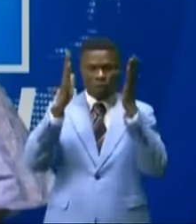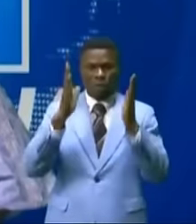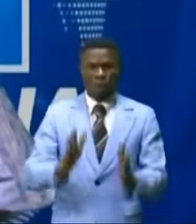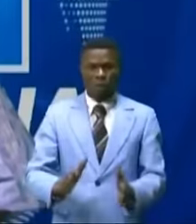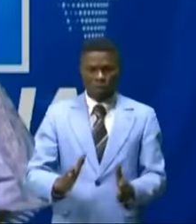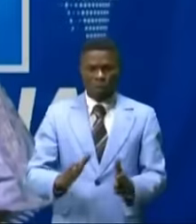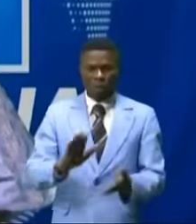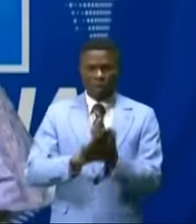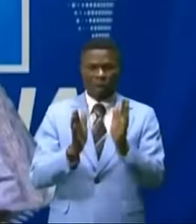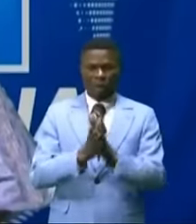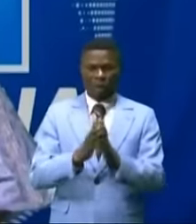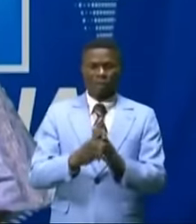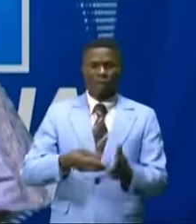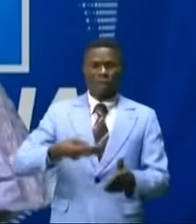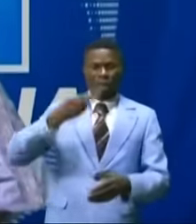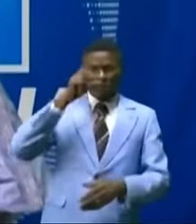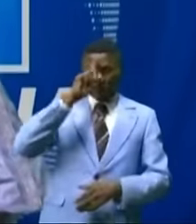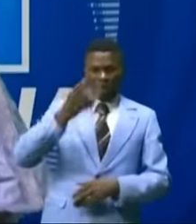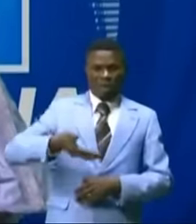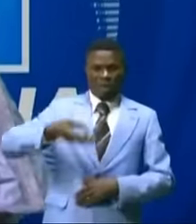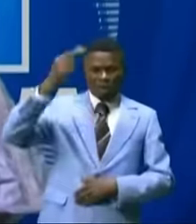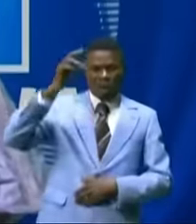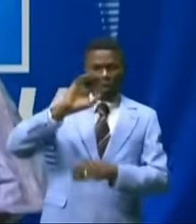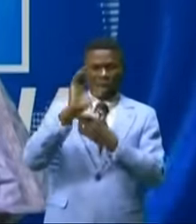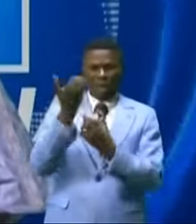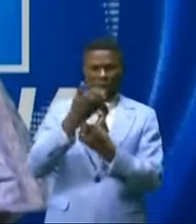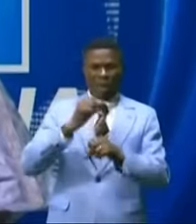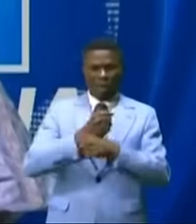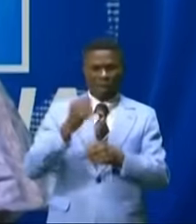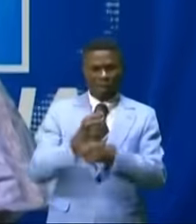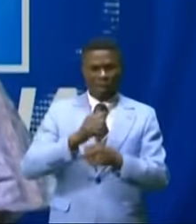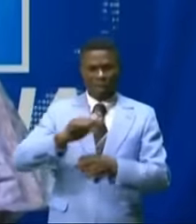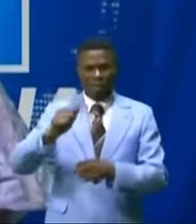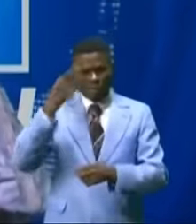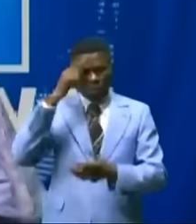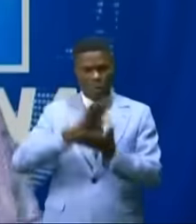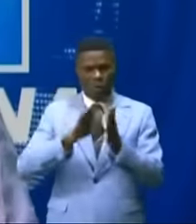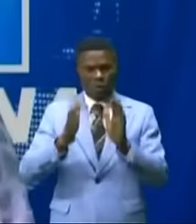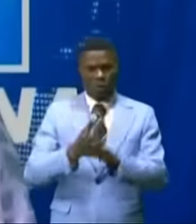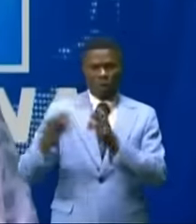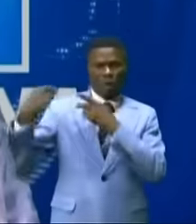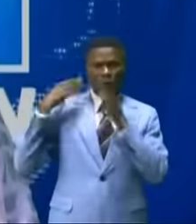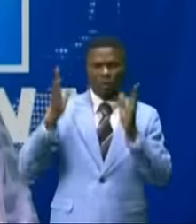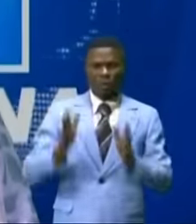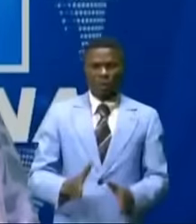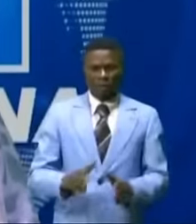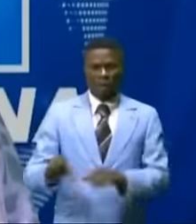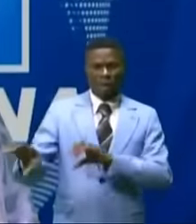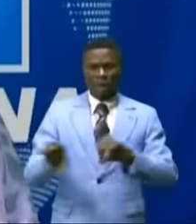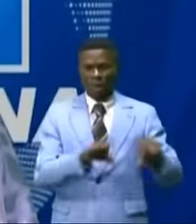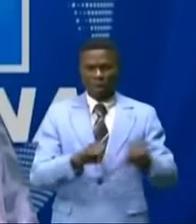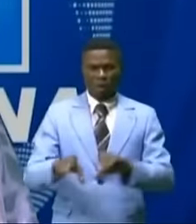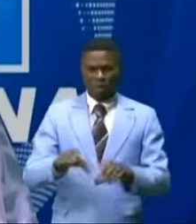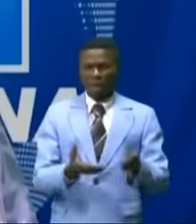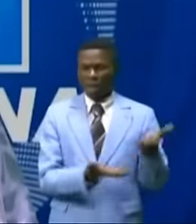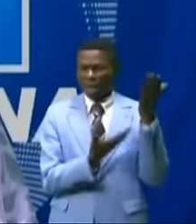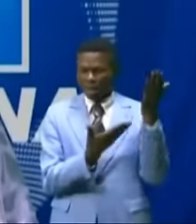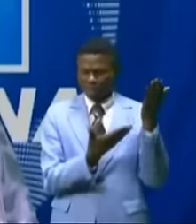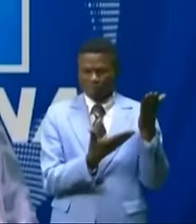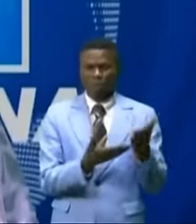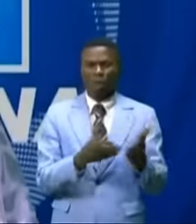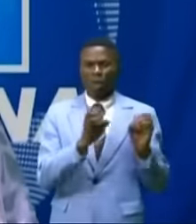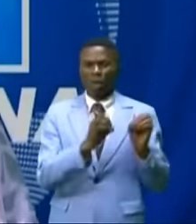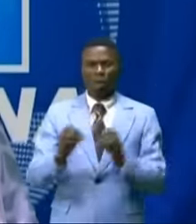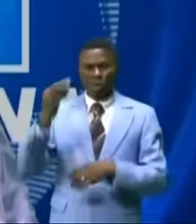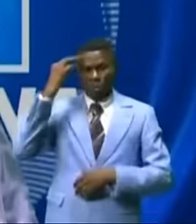de se mesurer et de développer la culture de l'entrepreneuriat en vue de devenir autonome. Une cérémonie riche en couleurs présidée